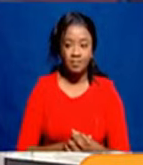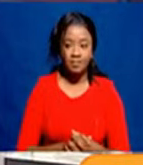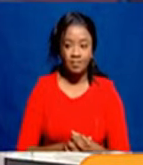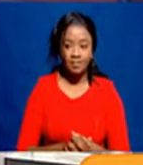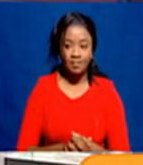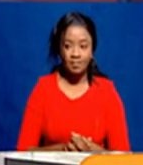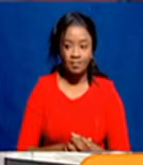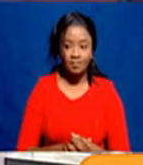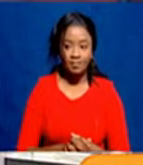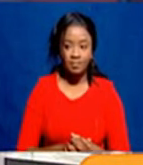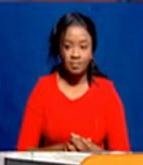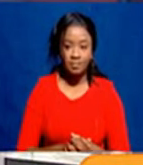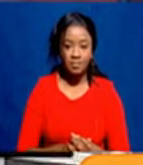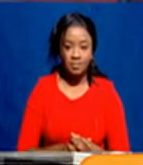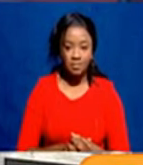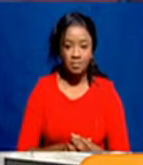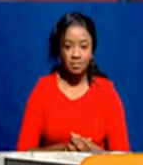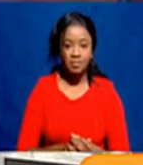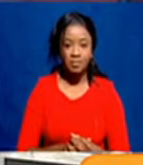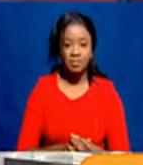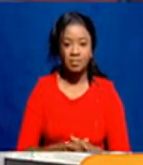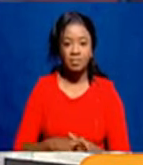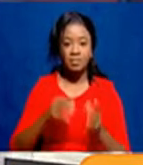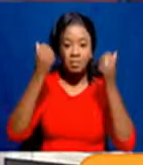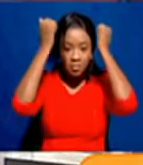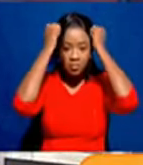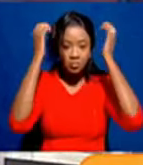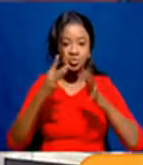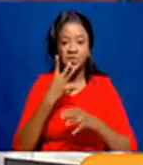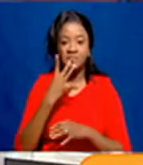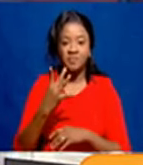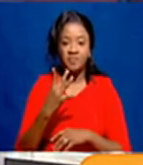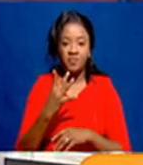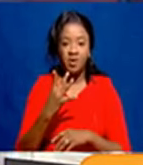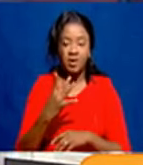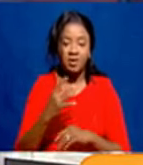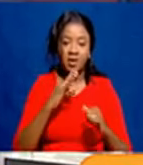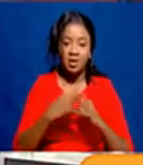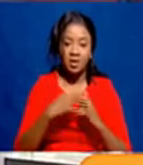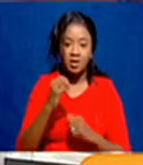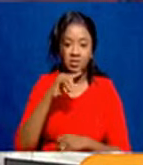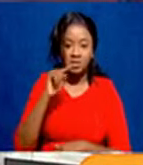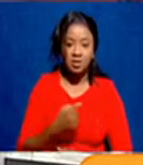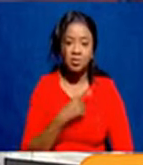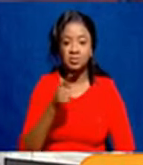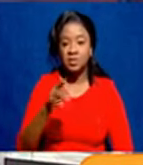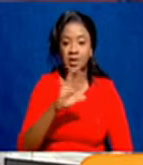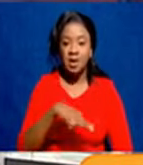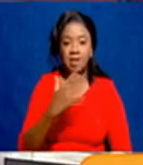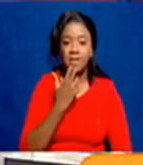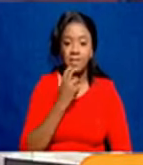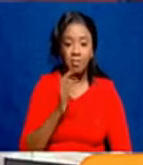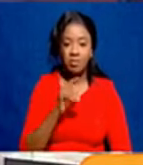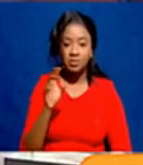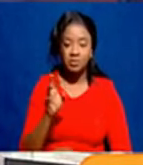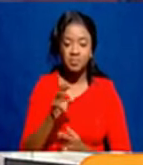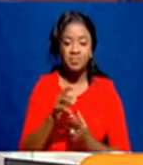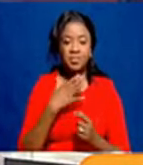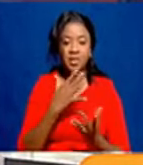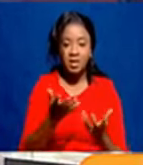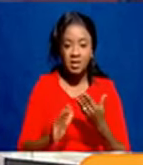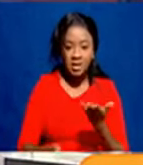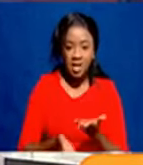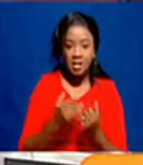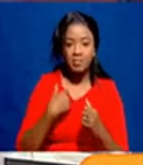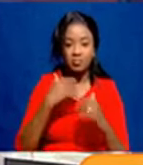Na mtazamaji, kwa mujibu wa idara ya elimu, wanafunzi zaidi ya 1048 katika kaunti ya Pokot Magharibi wanahitaji msaada wa masomo